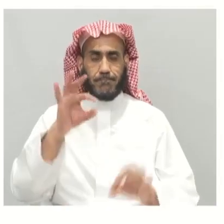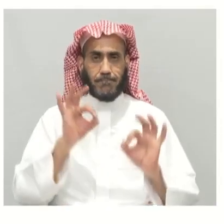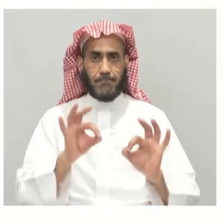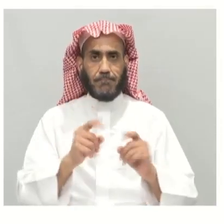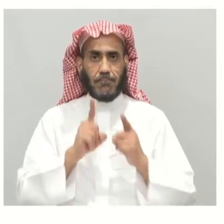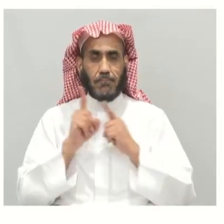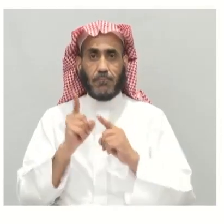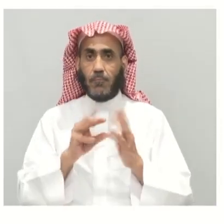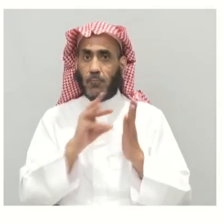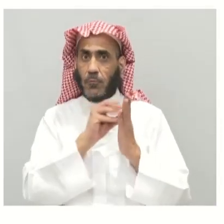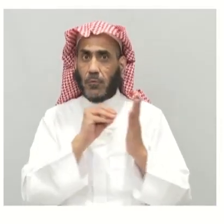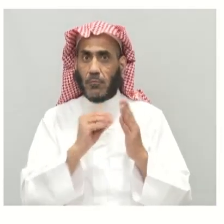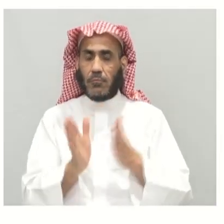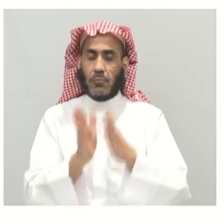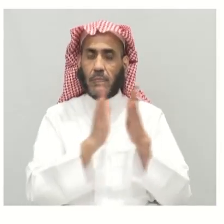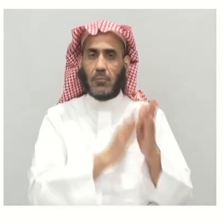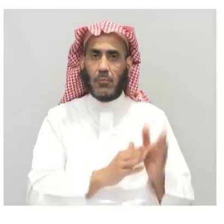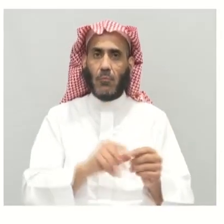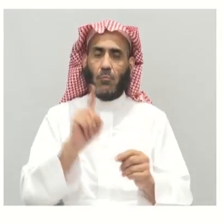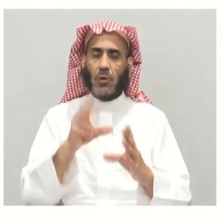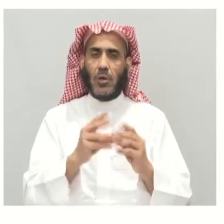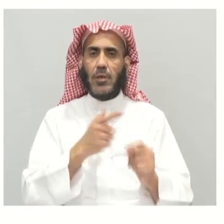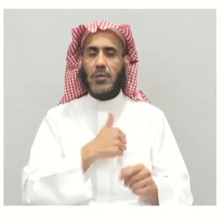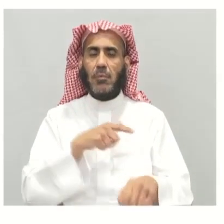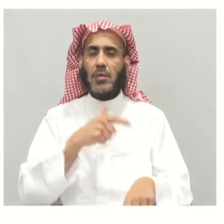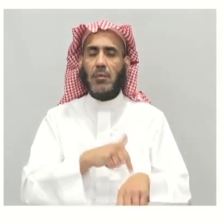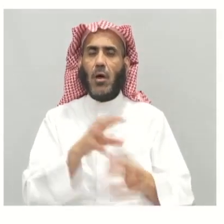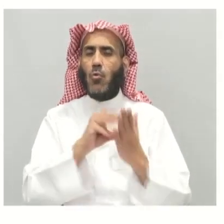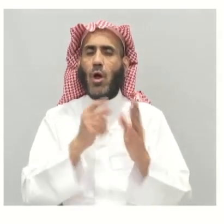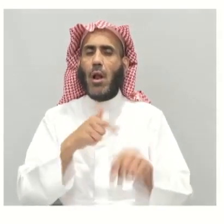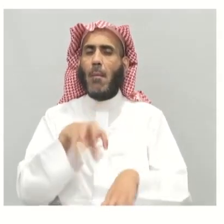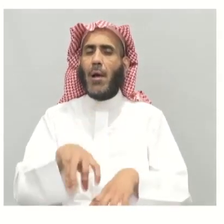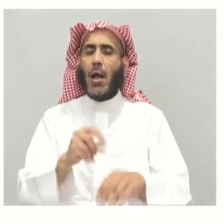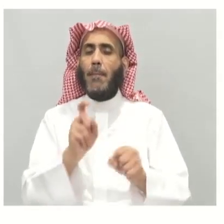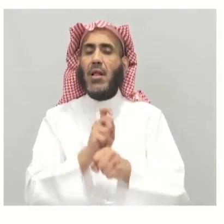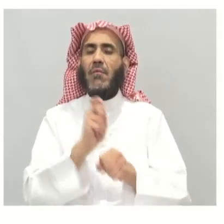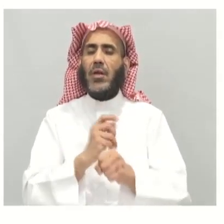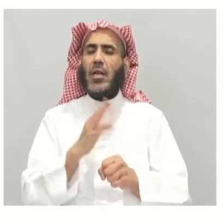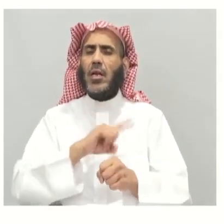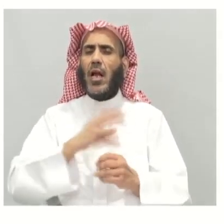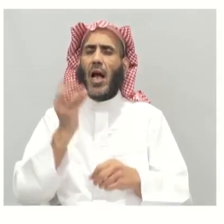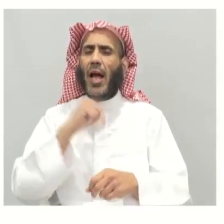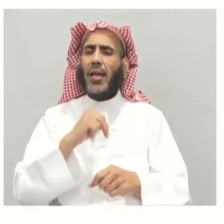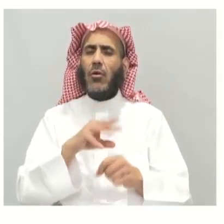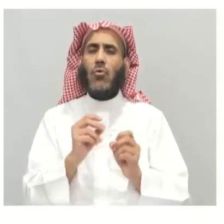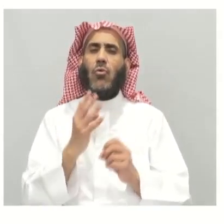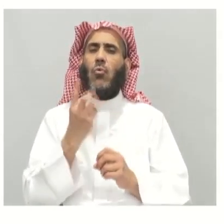نلاحظ الصياغة، ننتقل إلى باء، يصاغ اسماء الزمان والمكان من الفعل غير الثلاثي على صورة